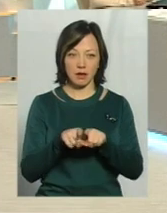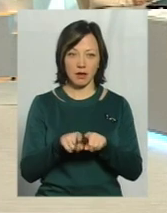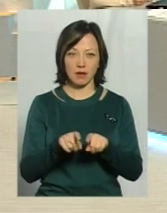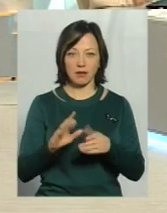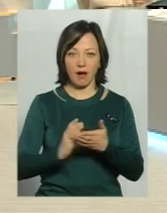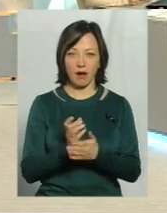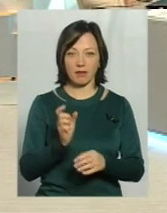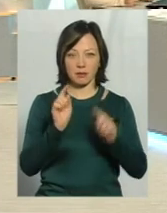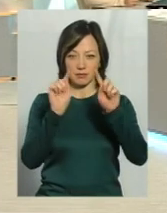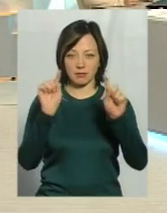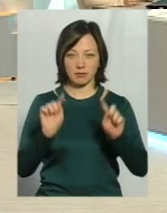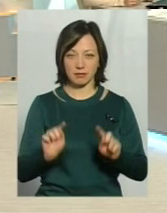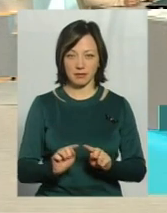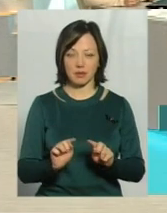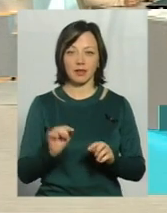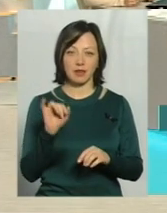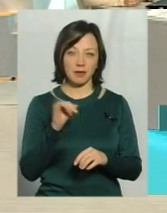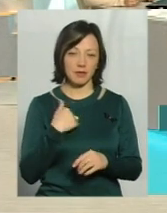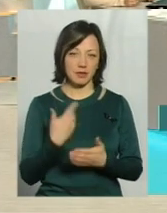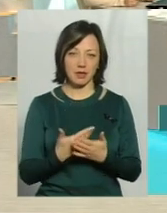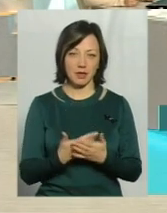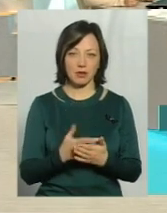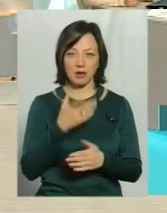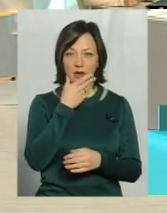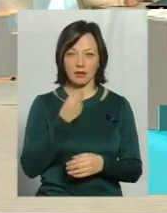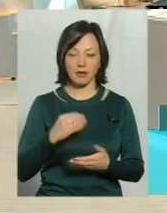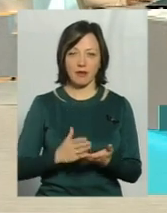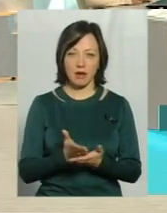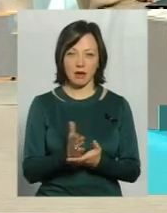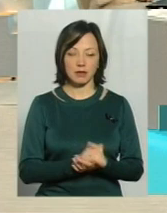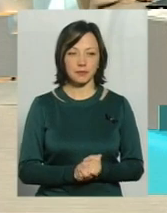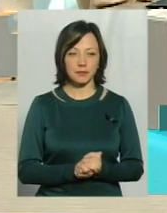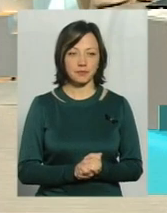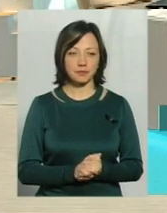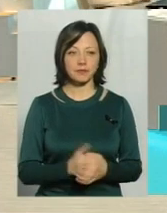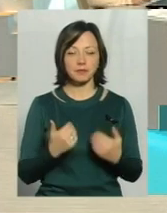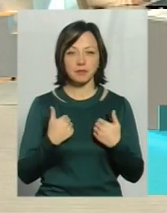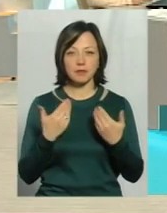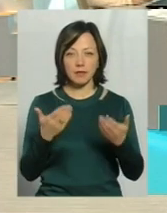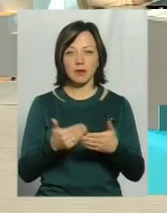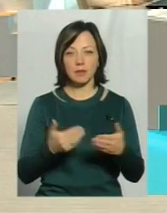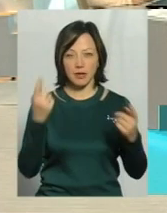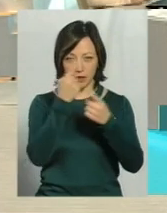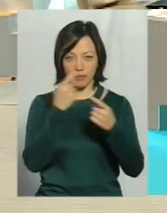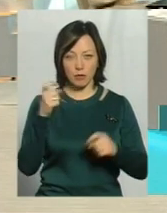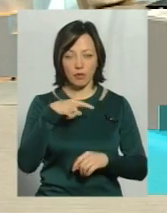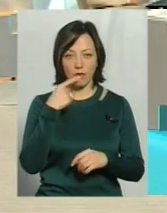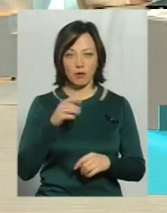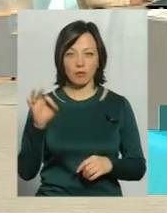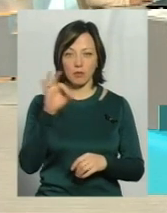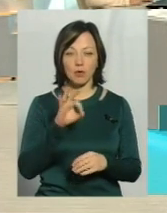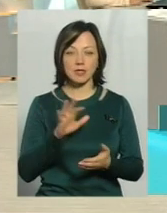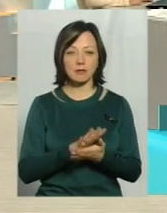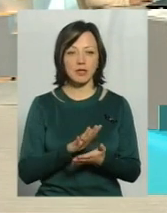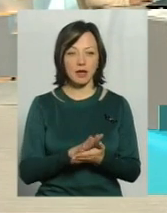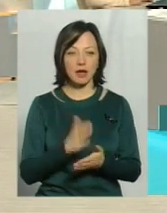карті витягнута. Да. І мені здається, це був би дуже гарний варіант. До речі, ми з вами перед ефіром говорили також про